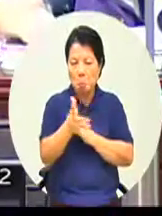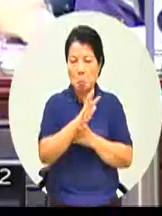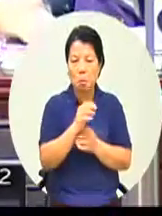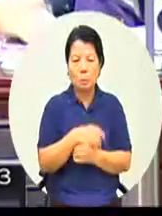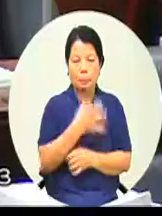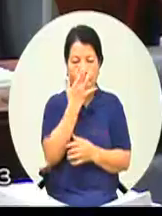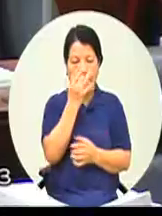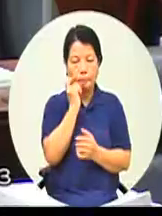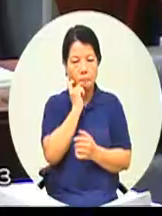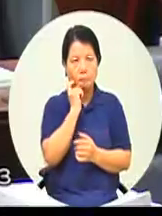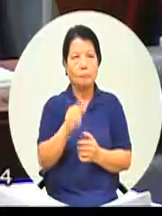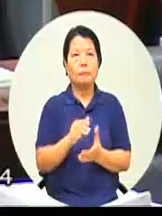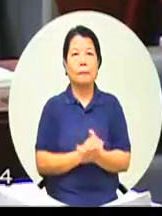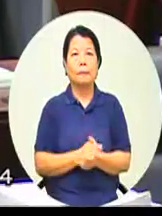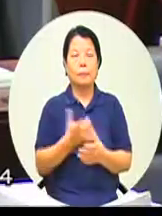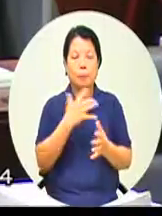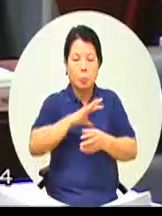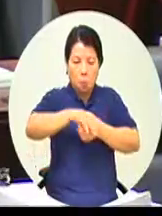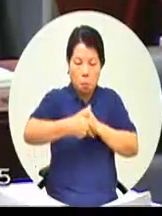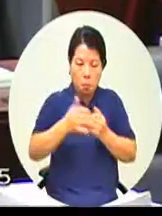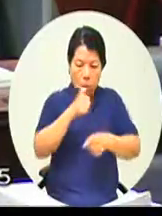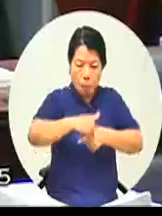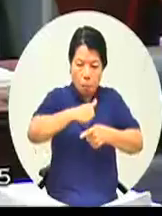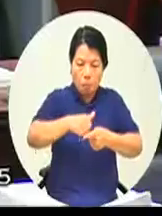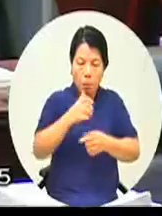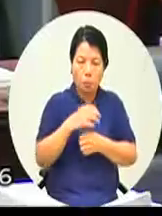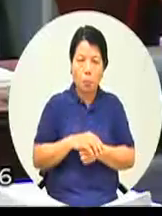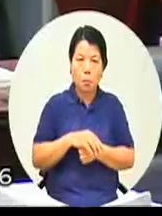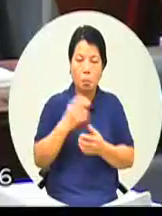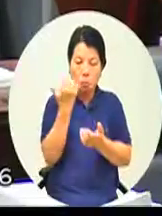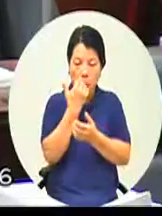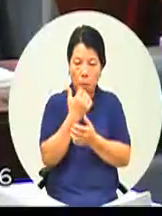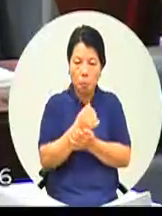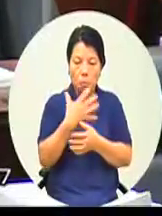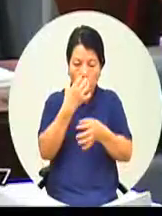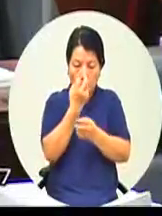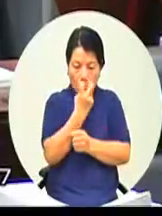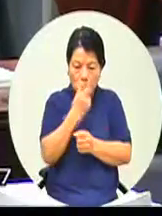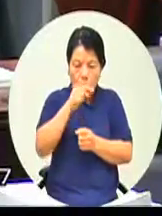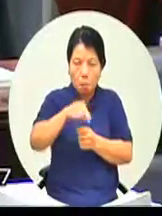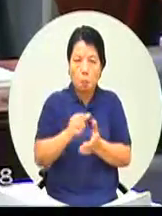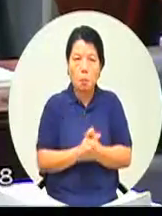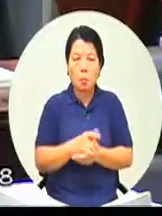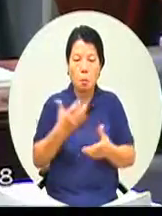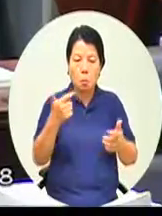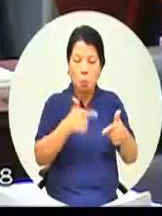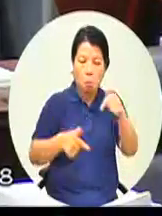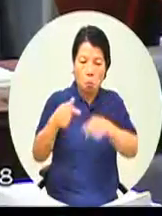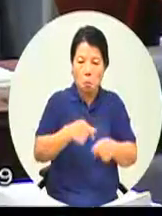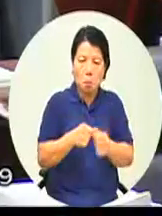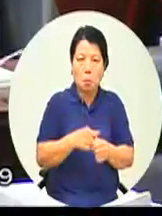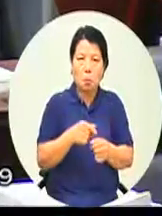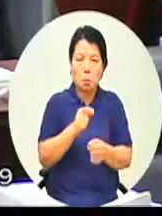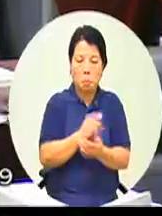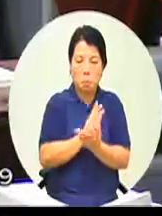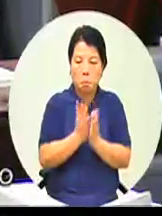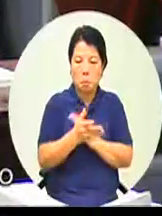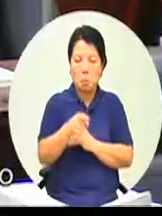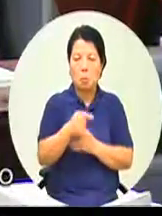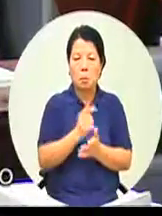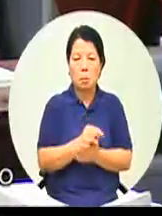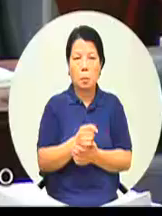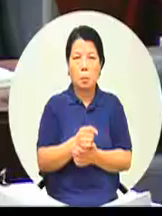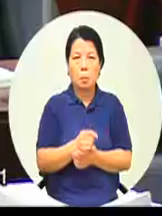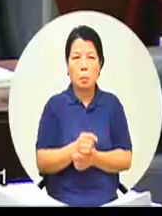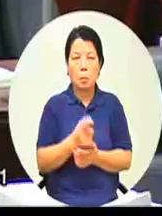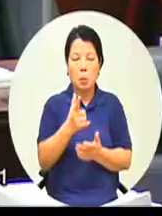要包括可以验到验到这些成分、哦、化学成分的哦、 所以王议员， 这个检